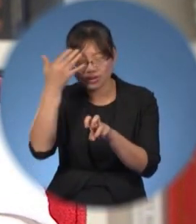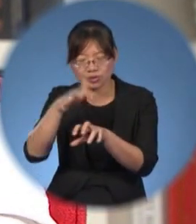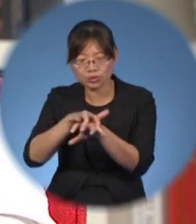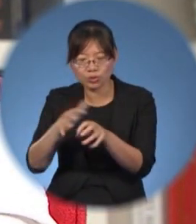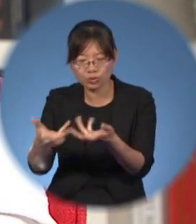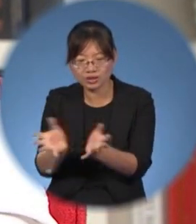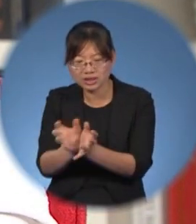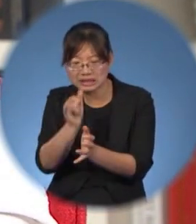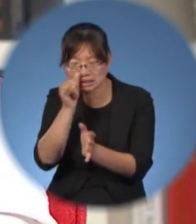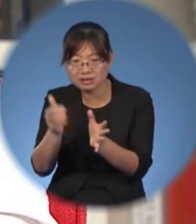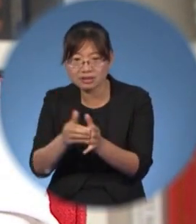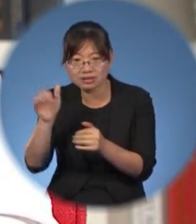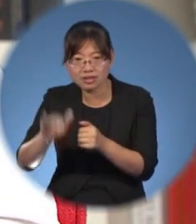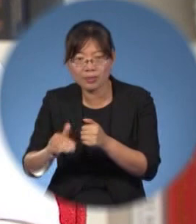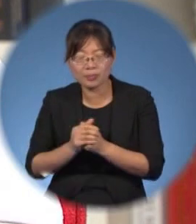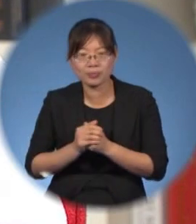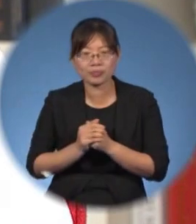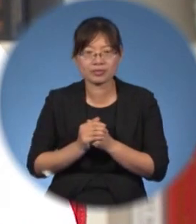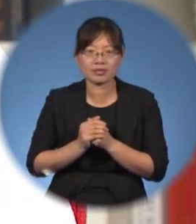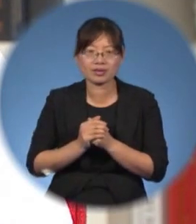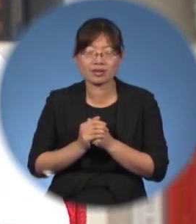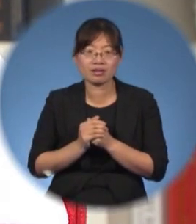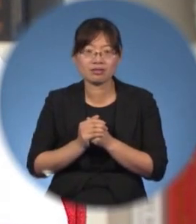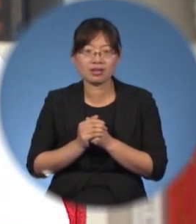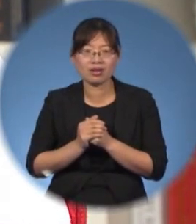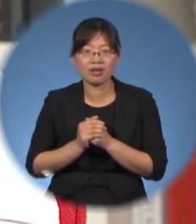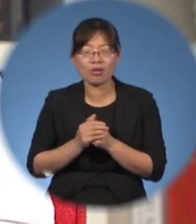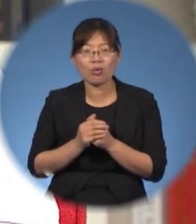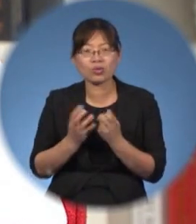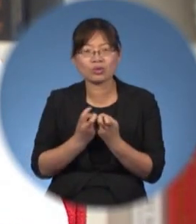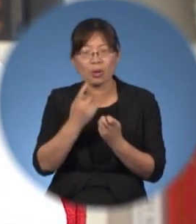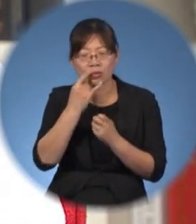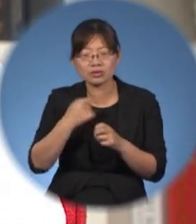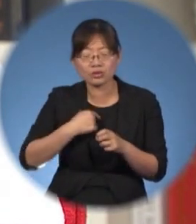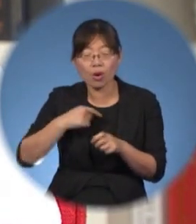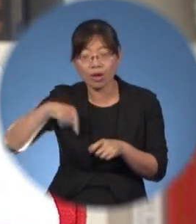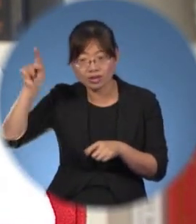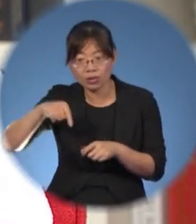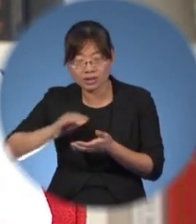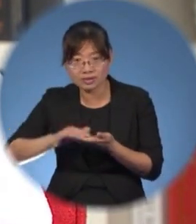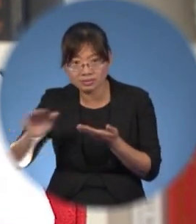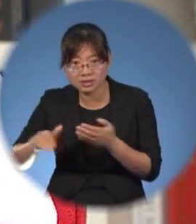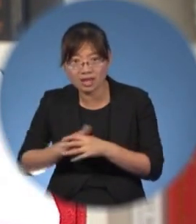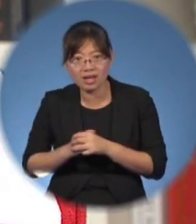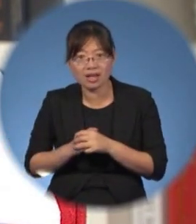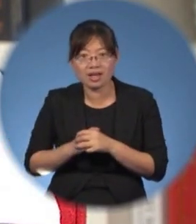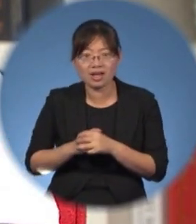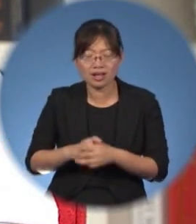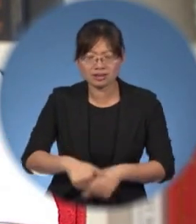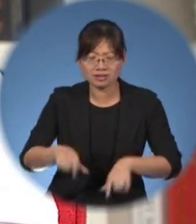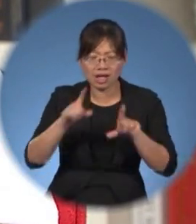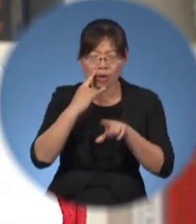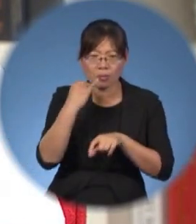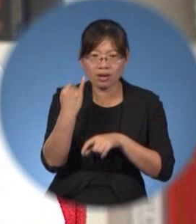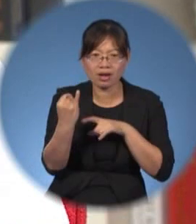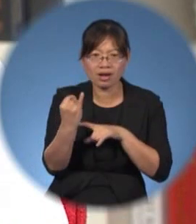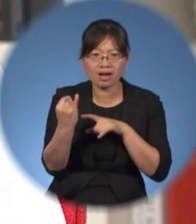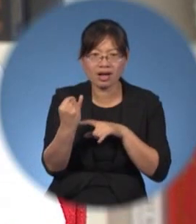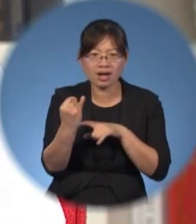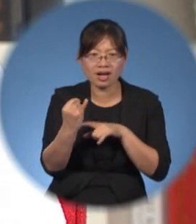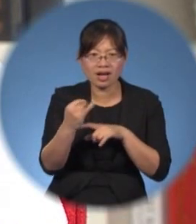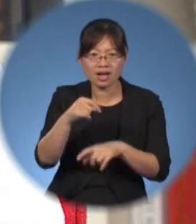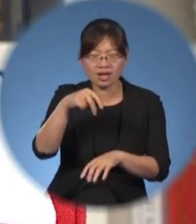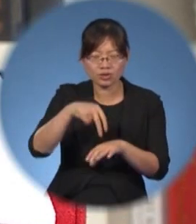있었는데 근데 어머니, 저 뭐 또 어떡합니까? 좀 갔다 오겠습니다. 그러니까, 그날따라 어머니가 그 툇마루에